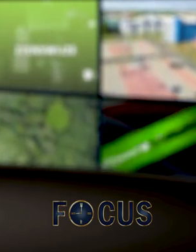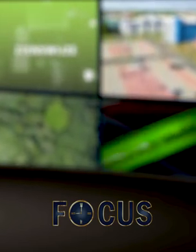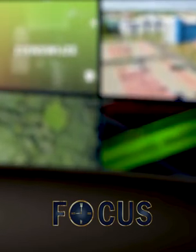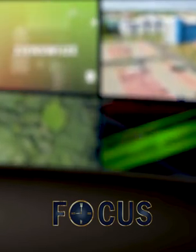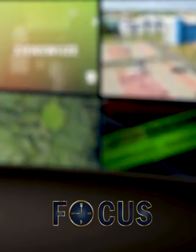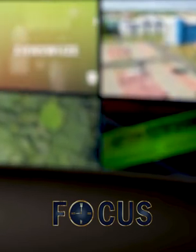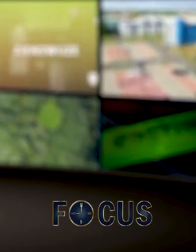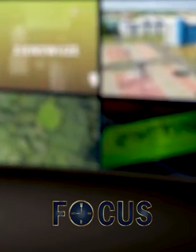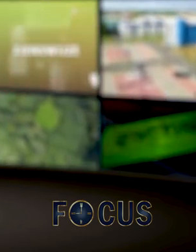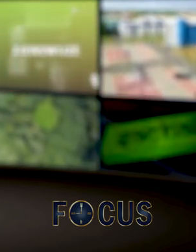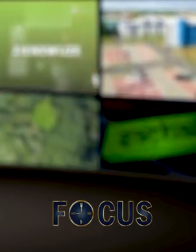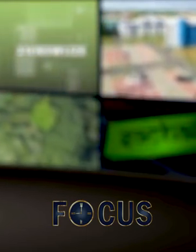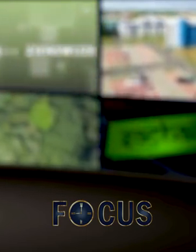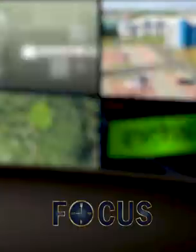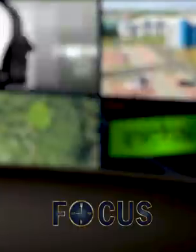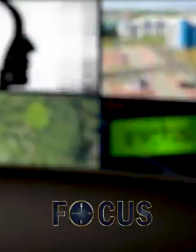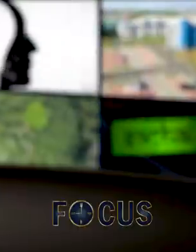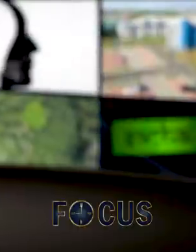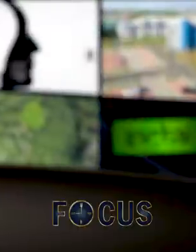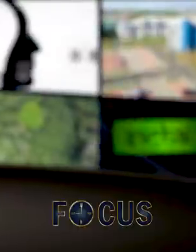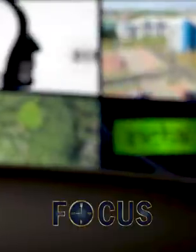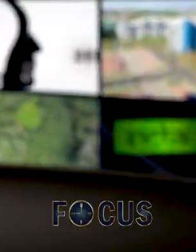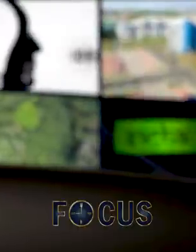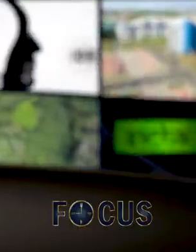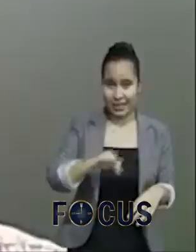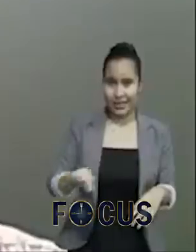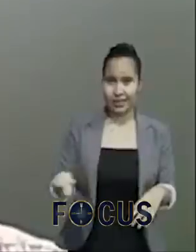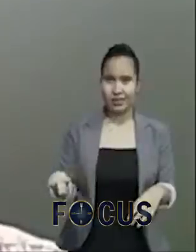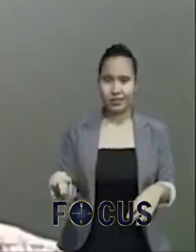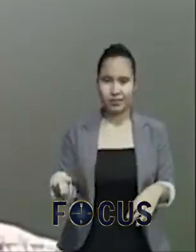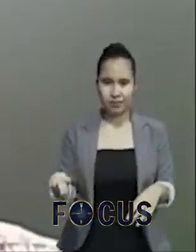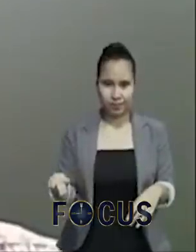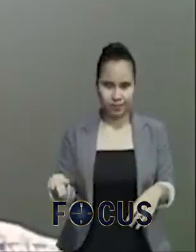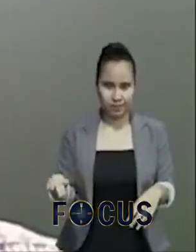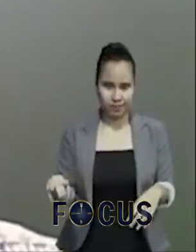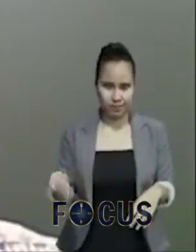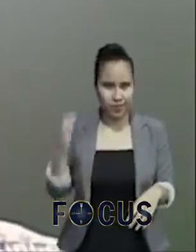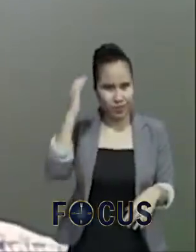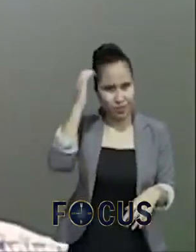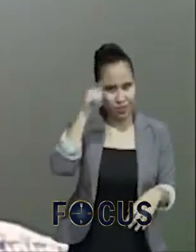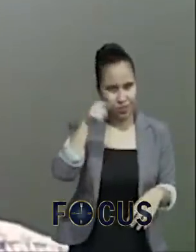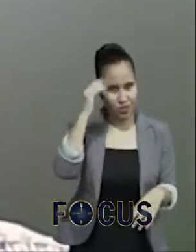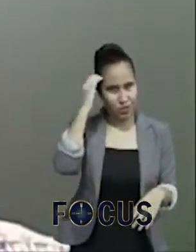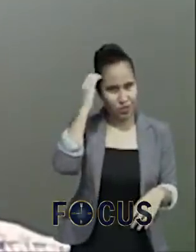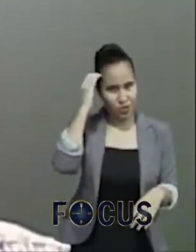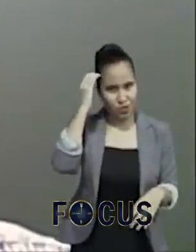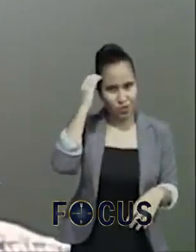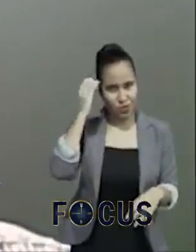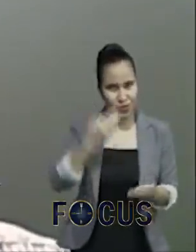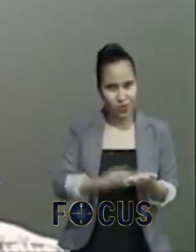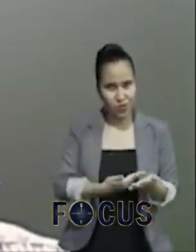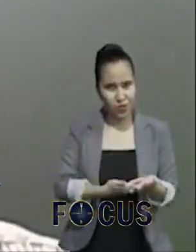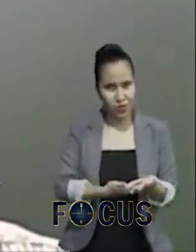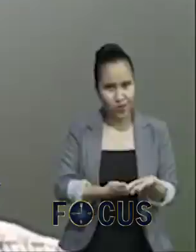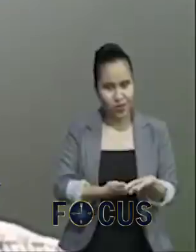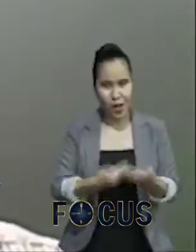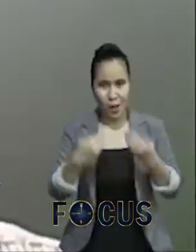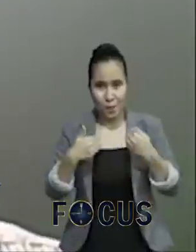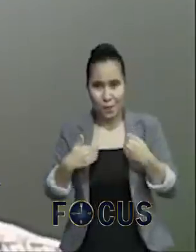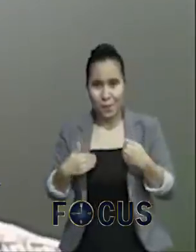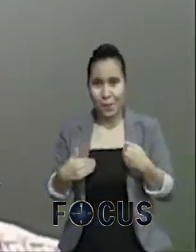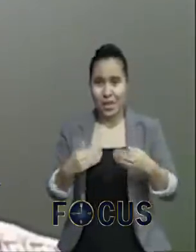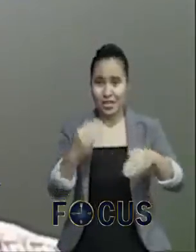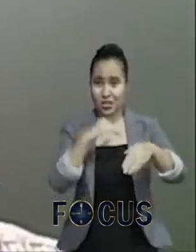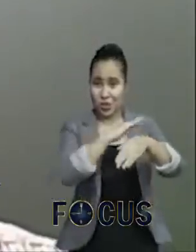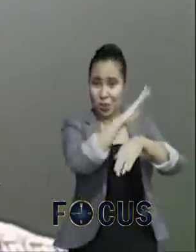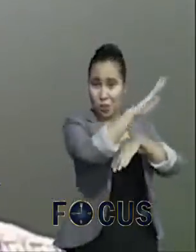maandag 22 juni verder op zaken ingegaan. Zoals u weet is het zo dat mensen die uit het buitenland